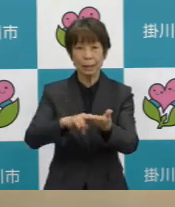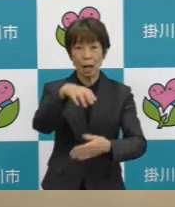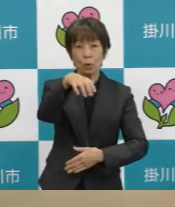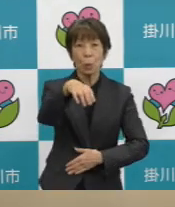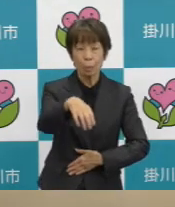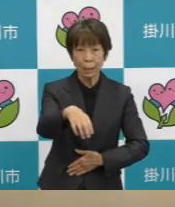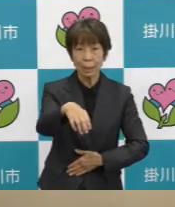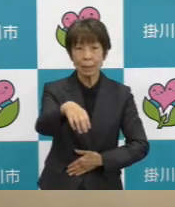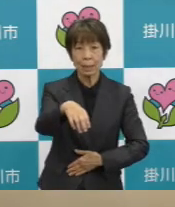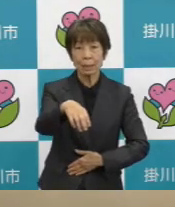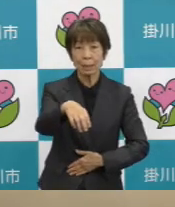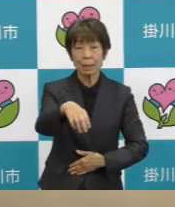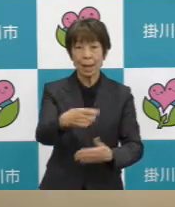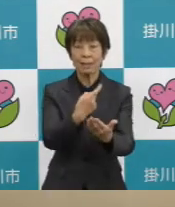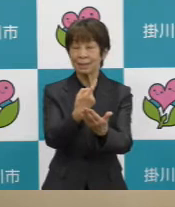参加